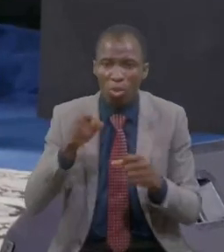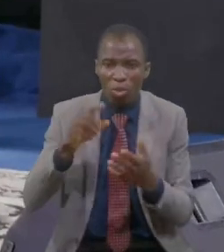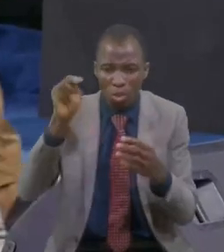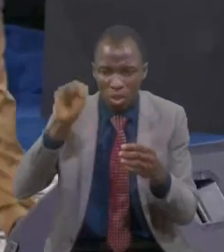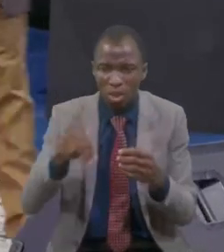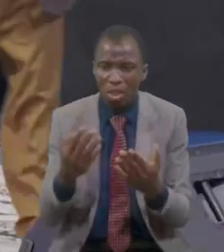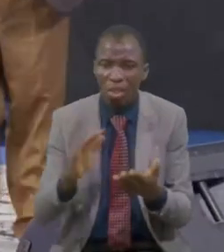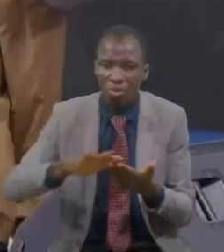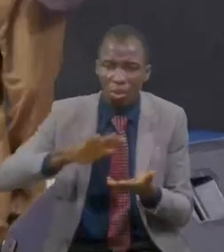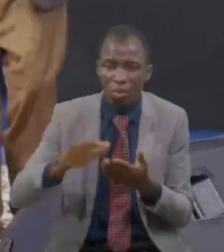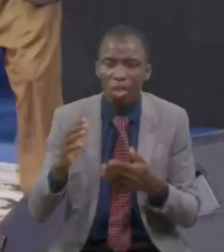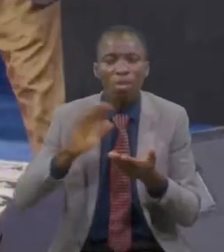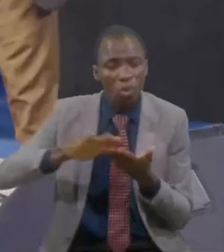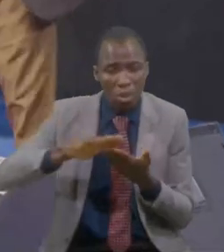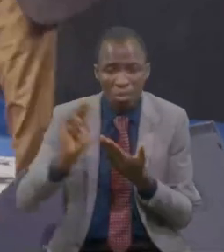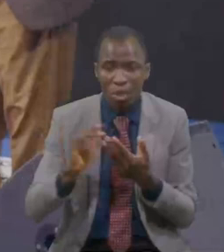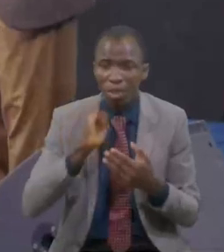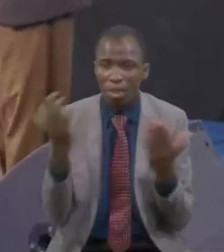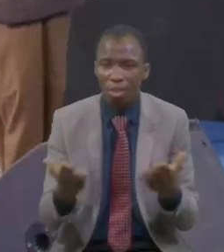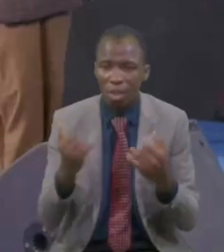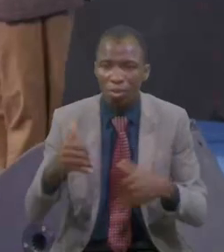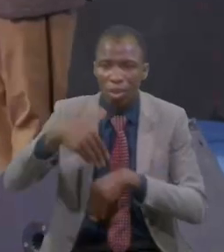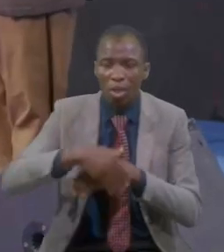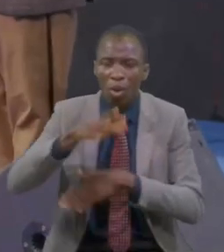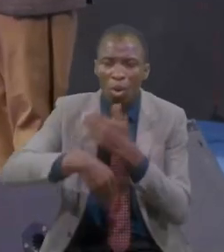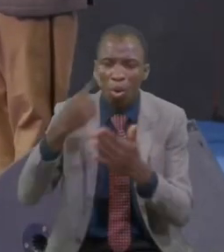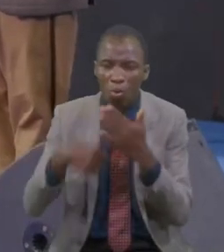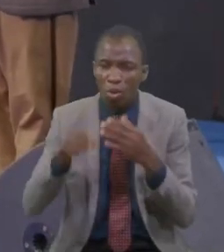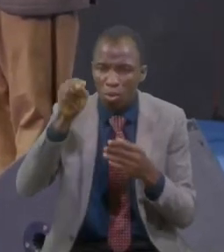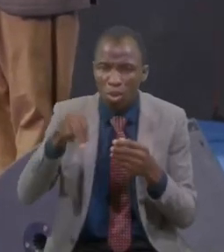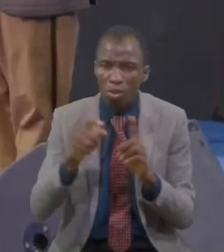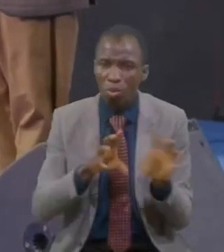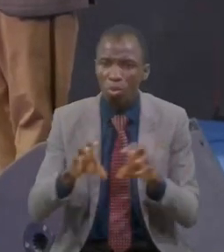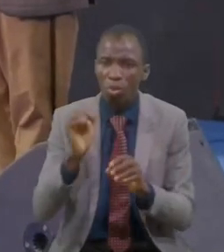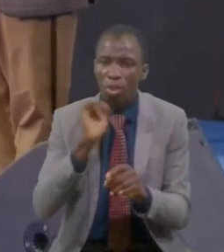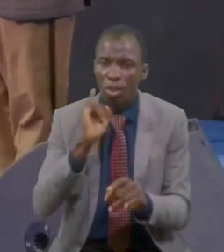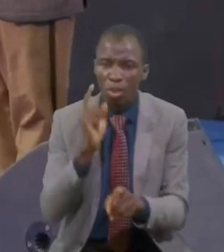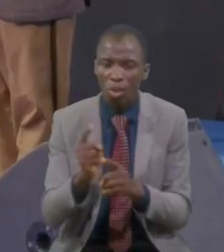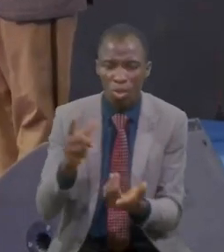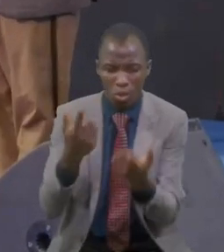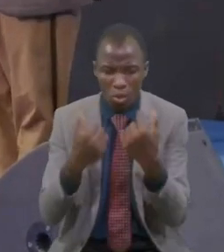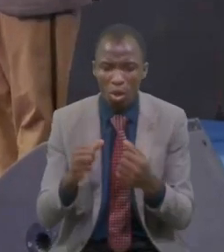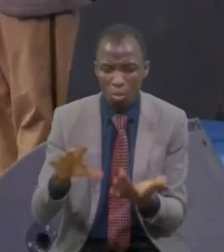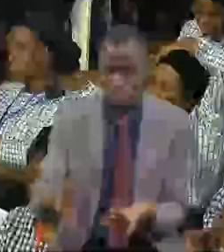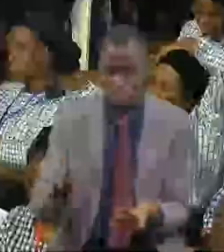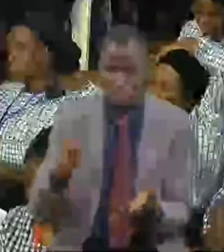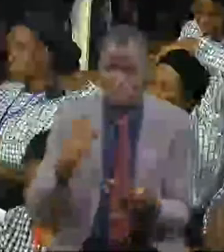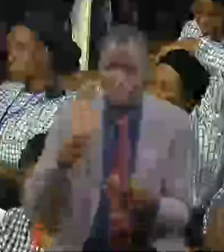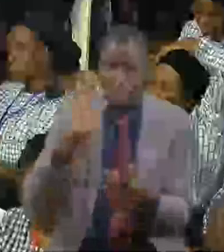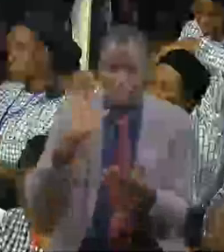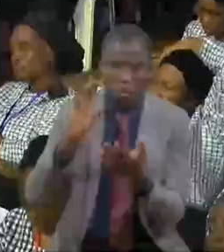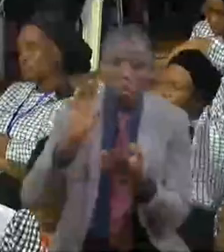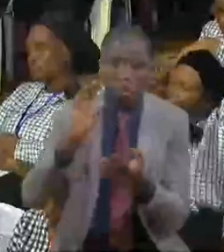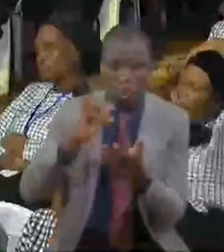culpabilité et la condamnation mais le pardon ici ce qu'il faut faire c'est de venir prendre votre